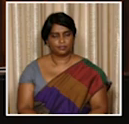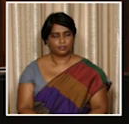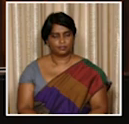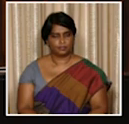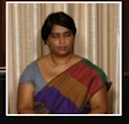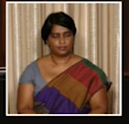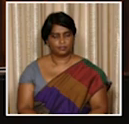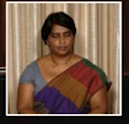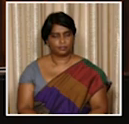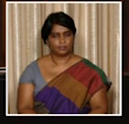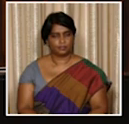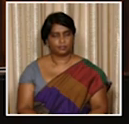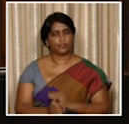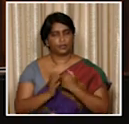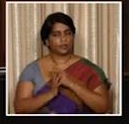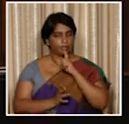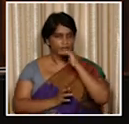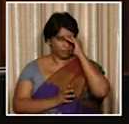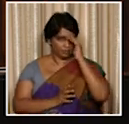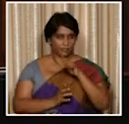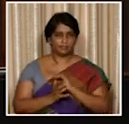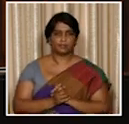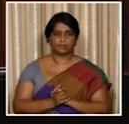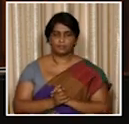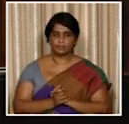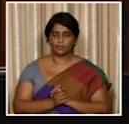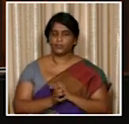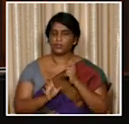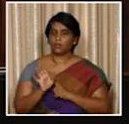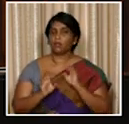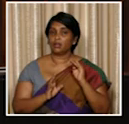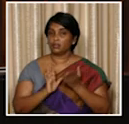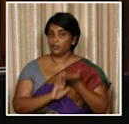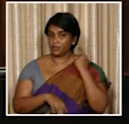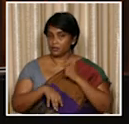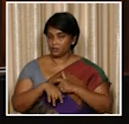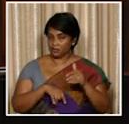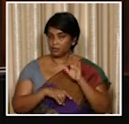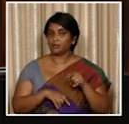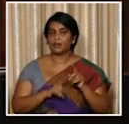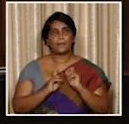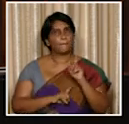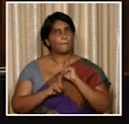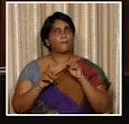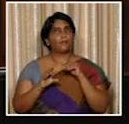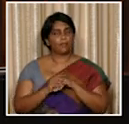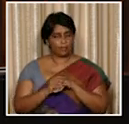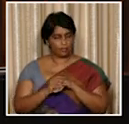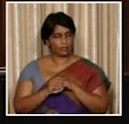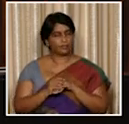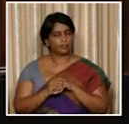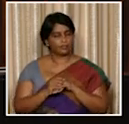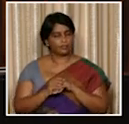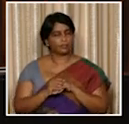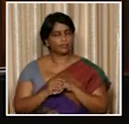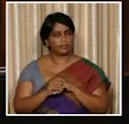கௌரவ சபாநாயகர் அவர்களே, 40 வருடங்களுக்கு மேலாக இந்த பாராளுமன்றத்திலே